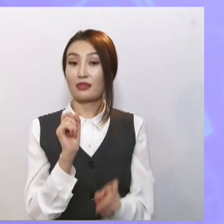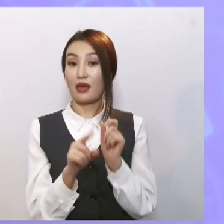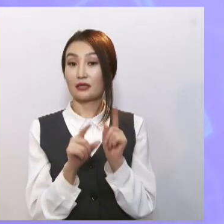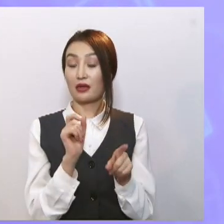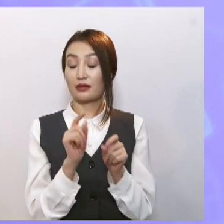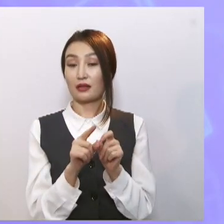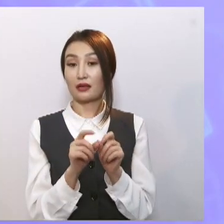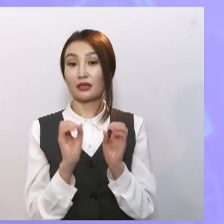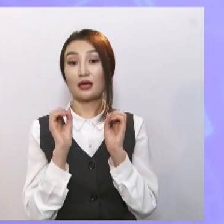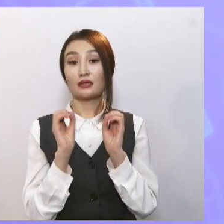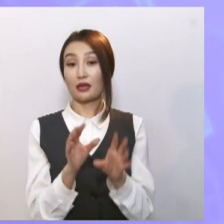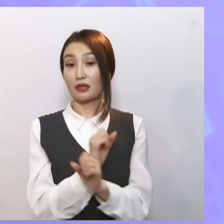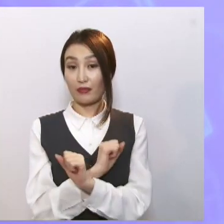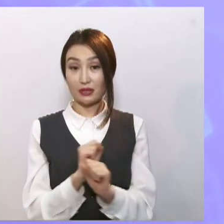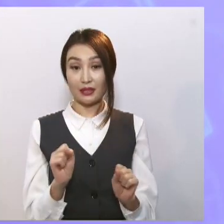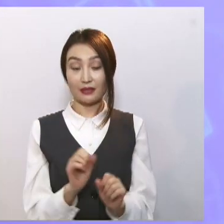Таштандыларды таштабаш керек.